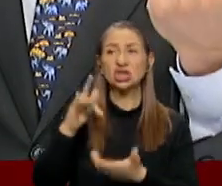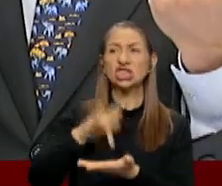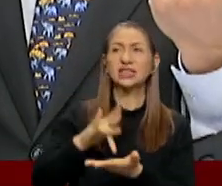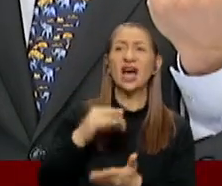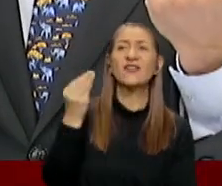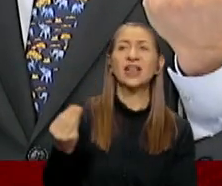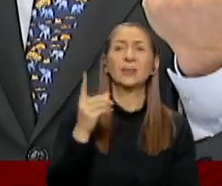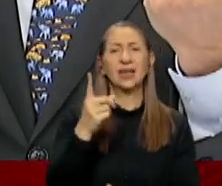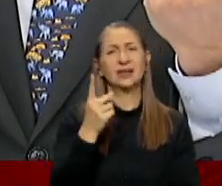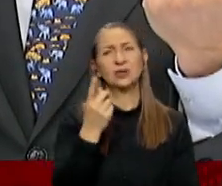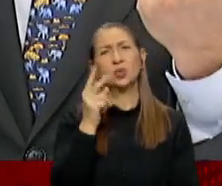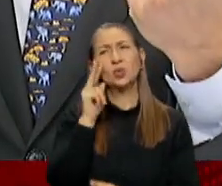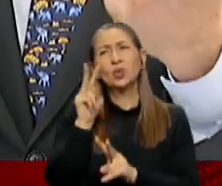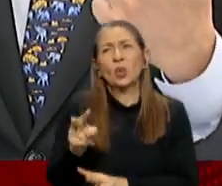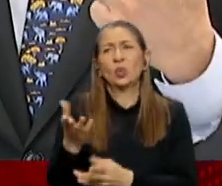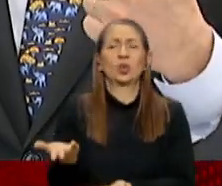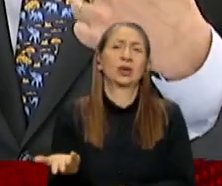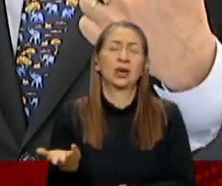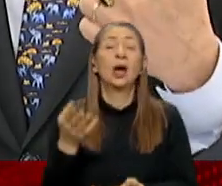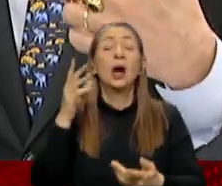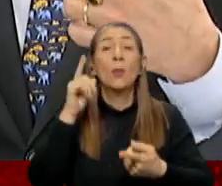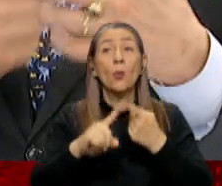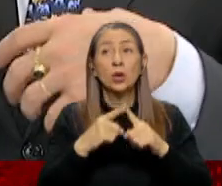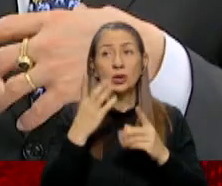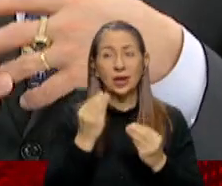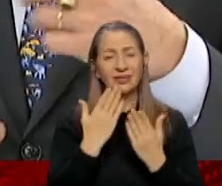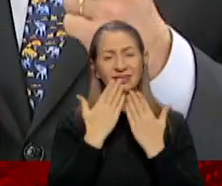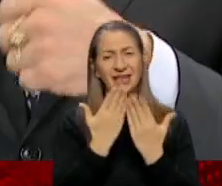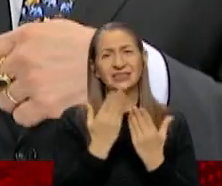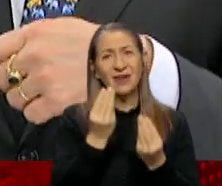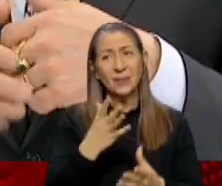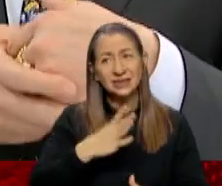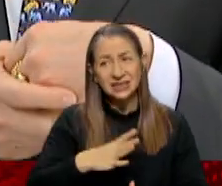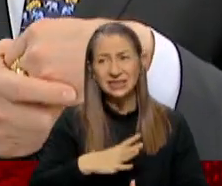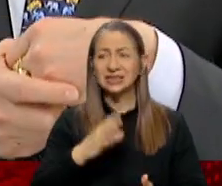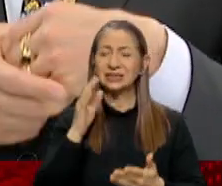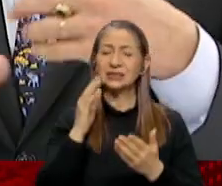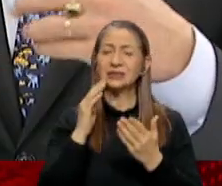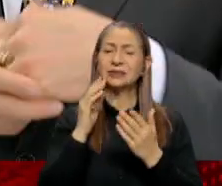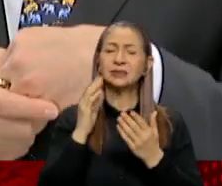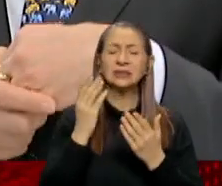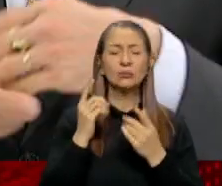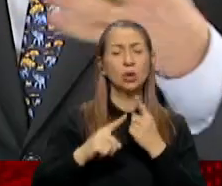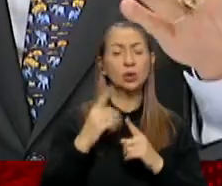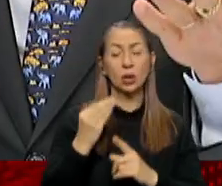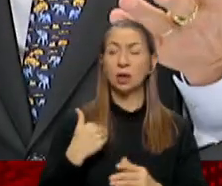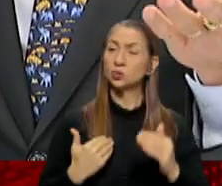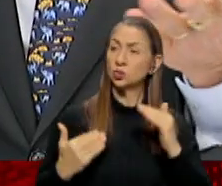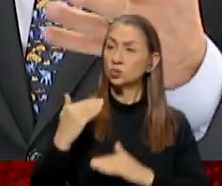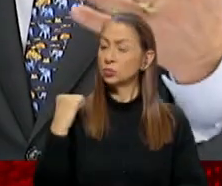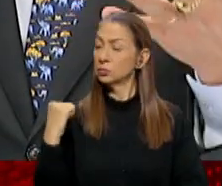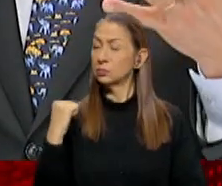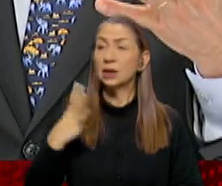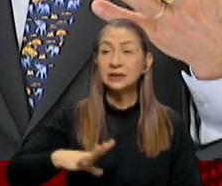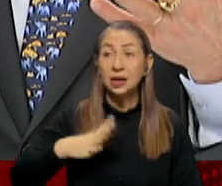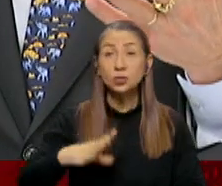cezalandırıldığı bir tablo bu Şimdi siyaseten ders vermek istersiniz veya işte siyaseten Üstün çıkmak istersiniz bir çok